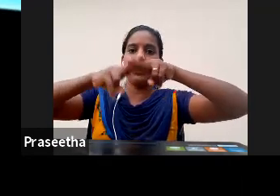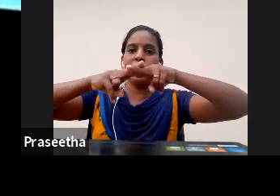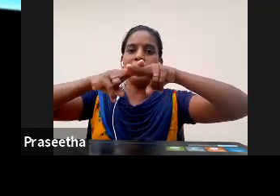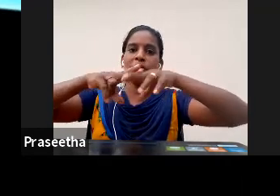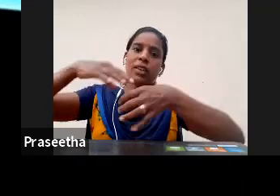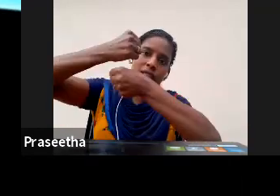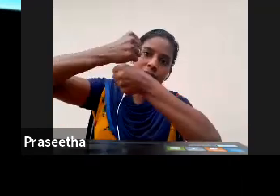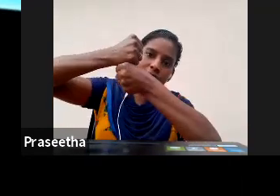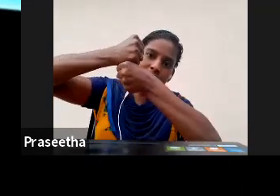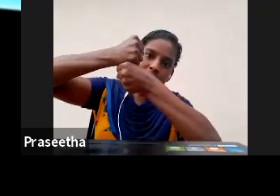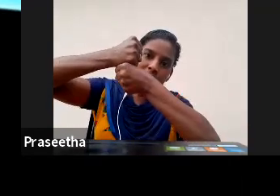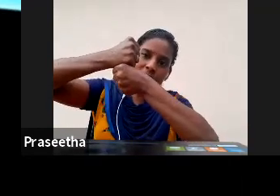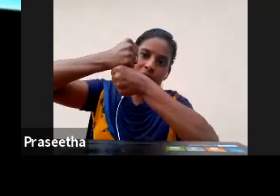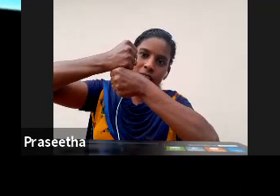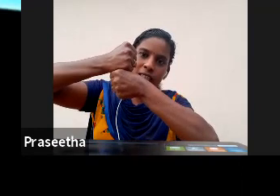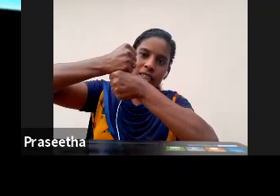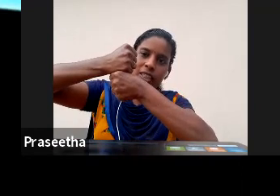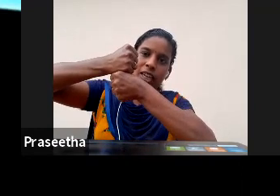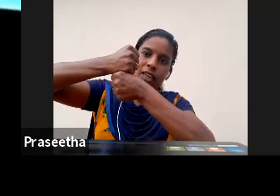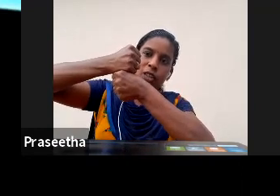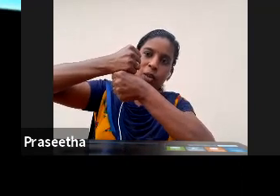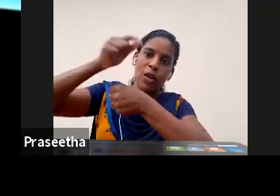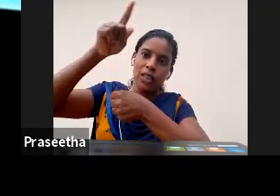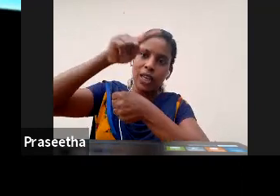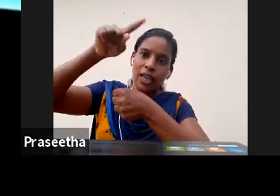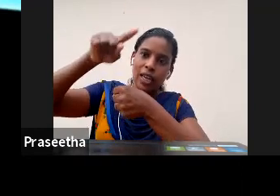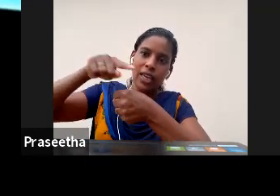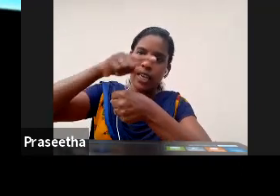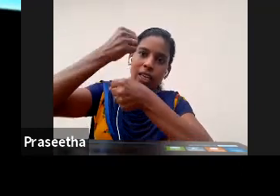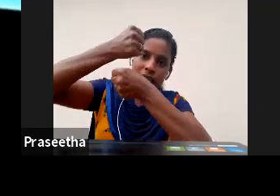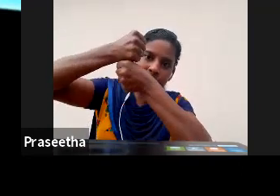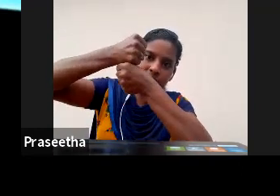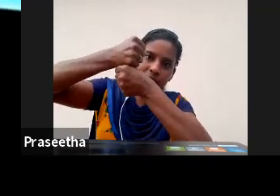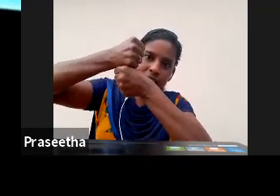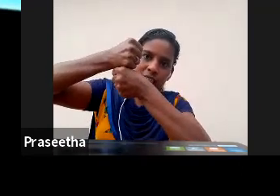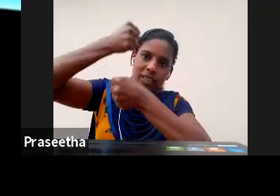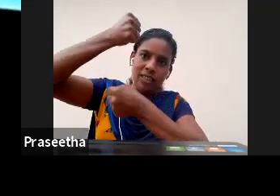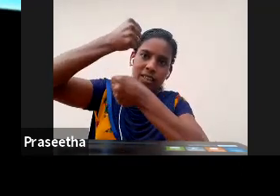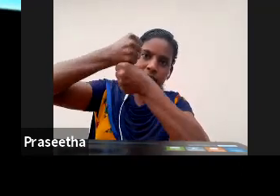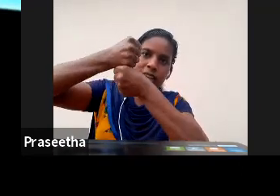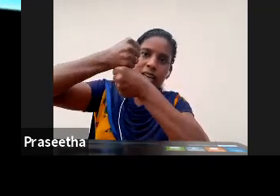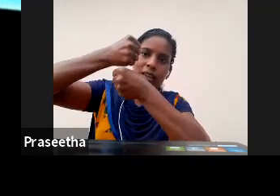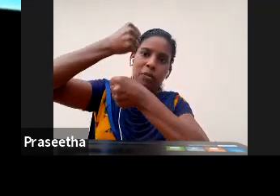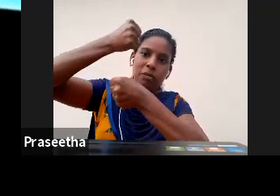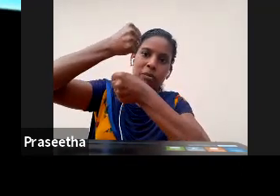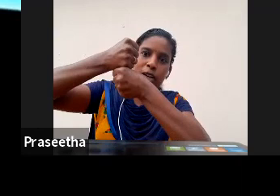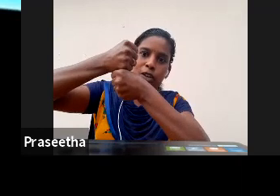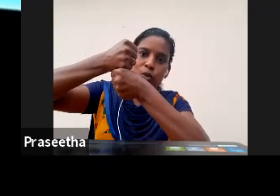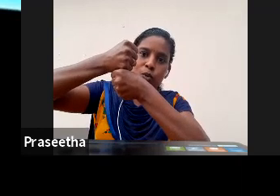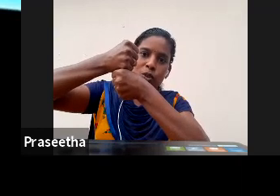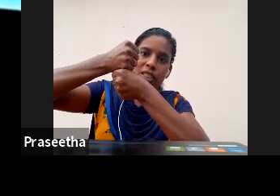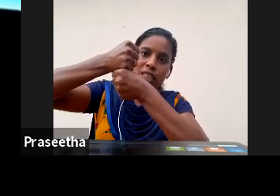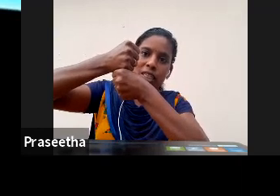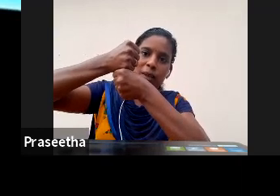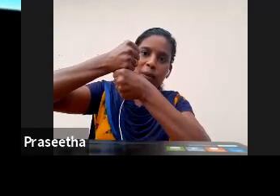എഫ്. ജി ജി എഴുതുന്ന പോലെ തന്നെ ജി, രണ്ട് കൈയും മുകളിൽ